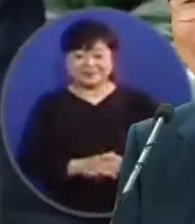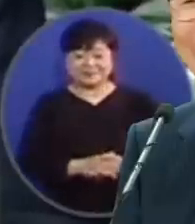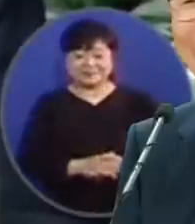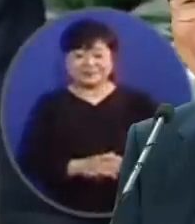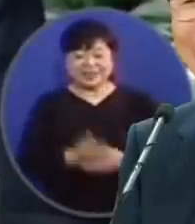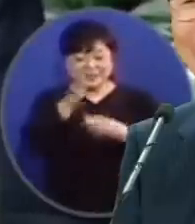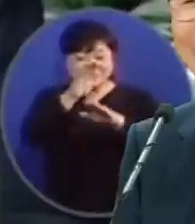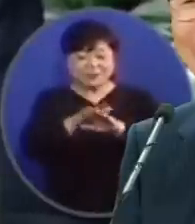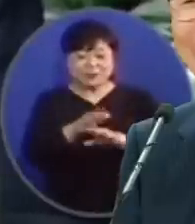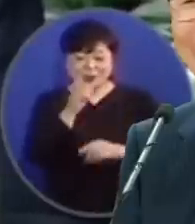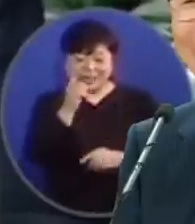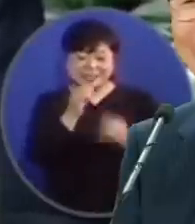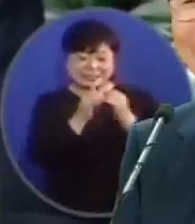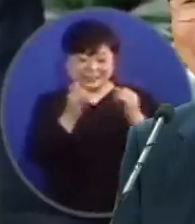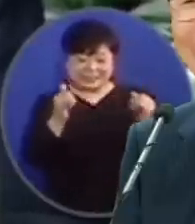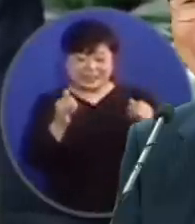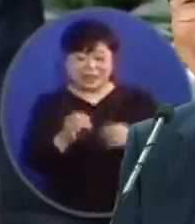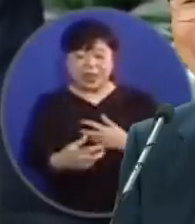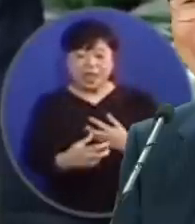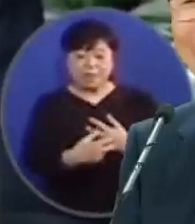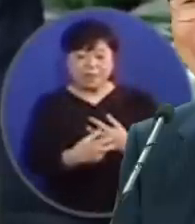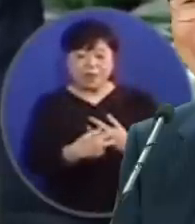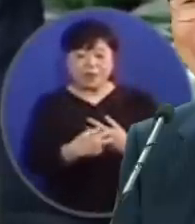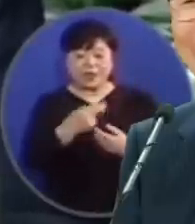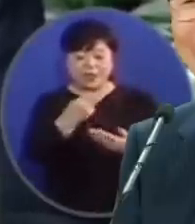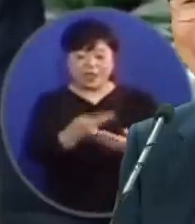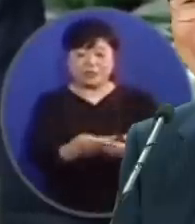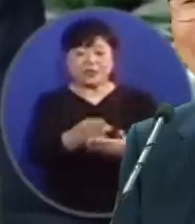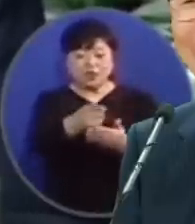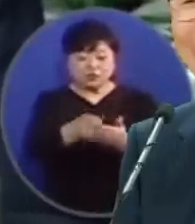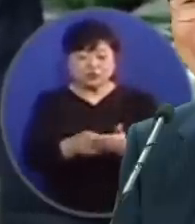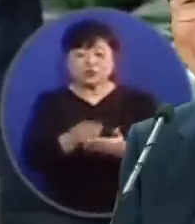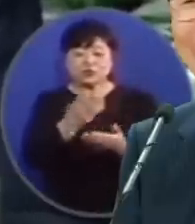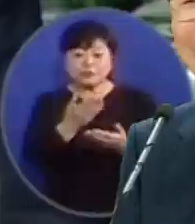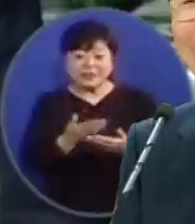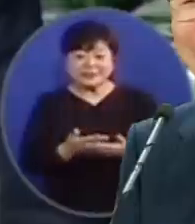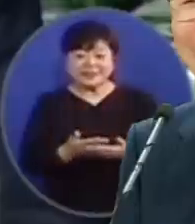우리 성도 중에 한 사람이 병원에 입원해서 수술을 받는데,